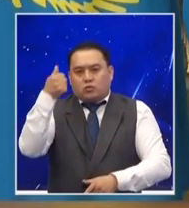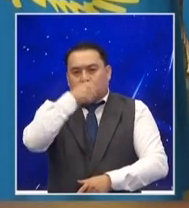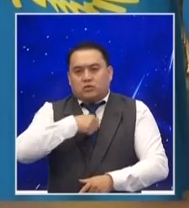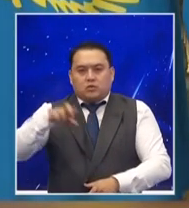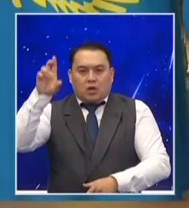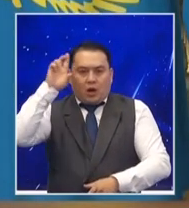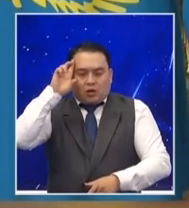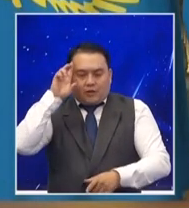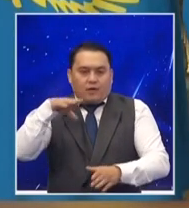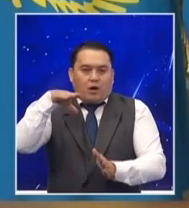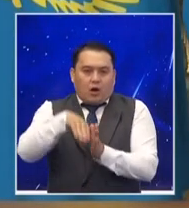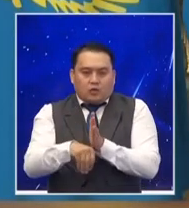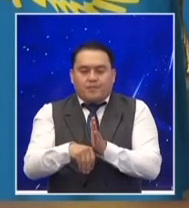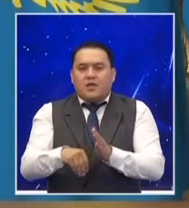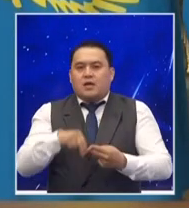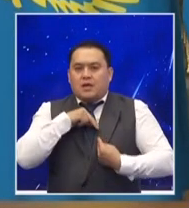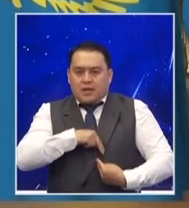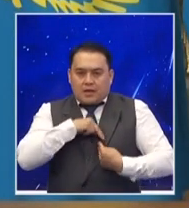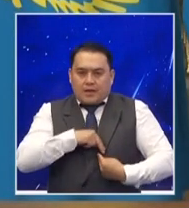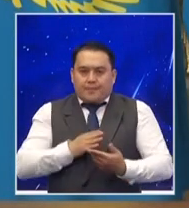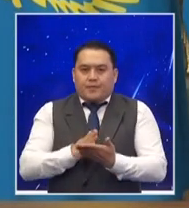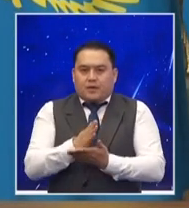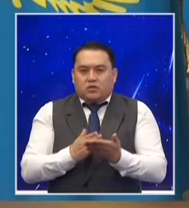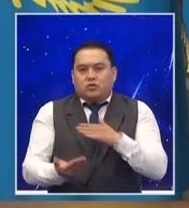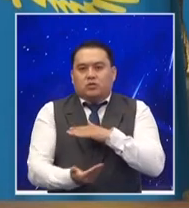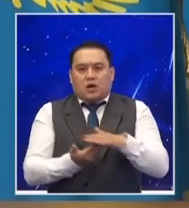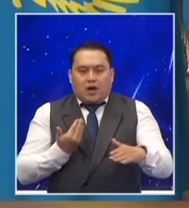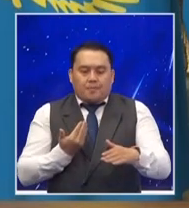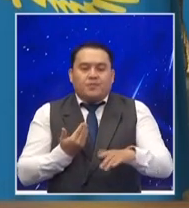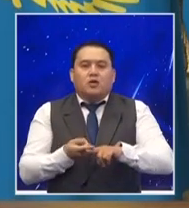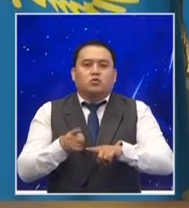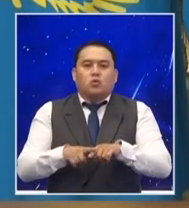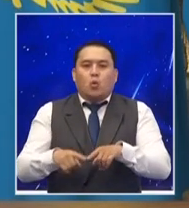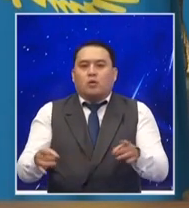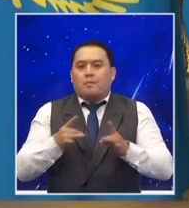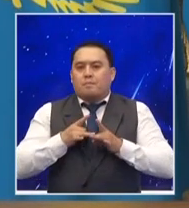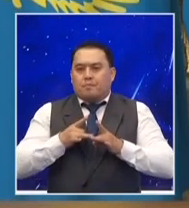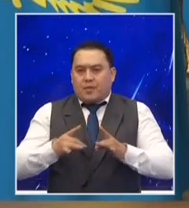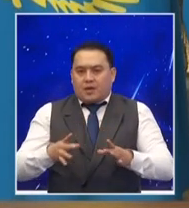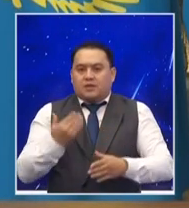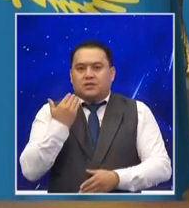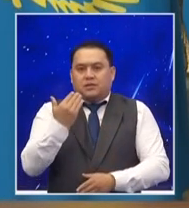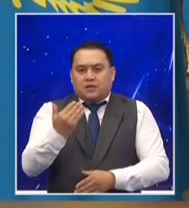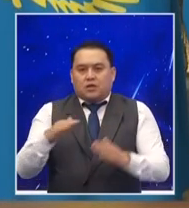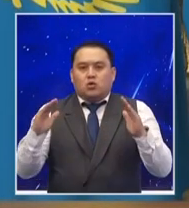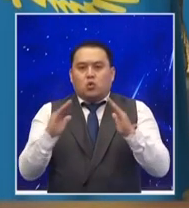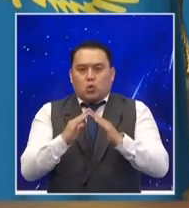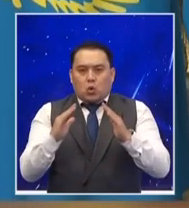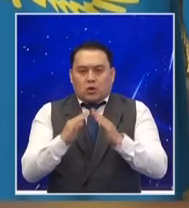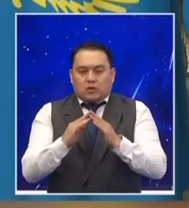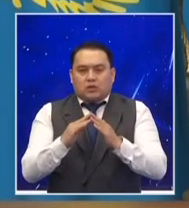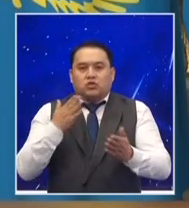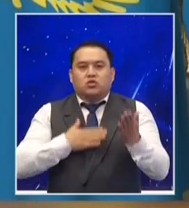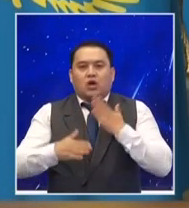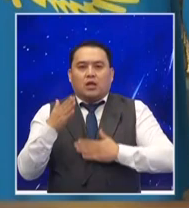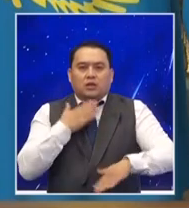қатарына қосу үшін аянбай қызмет етуге шақырамын. Осынау айтулы мерекеде сіздердің шаңырақтарыңызға